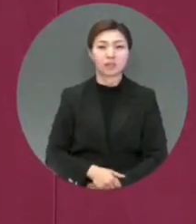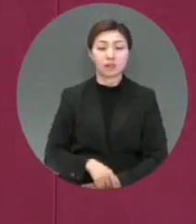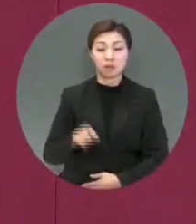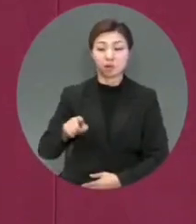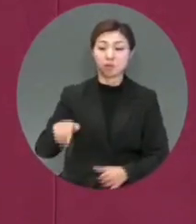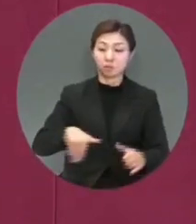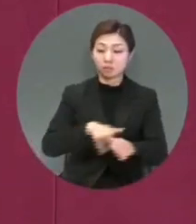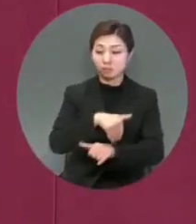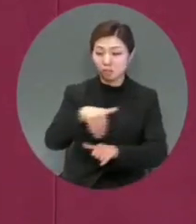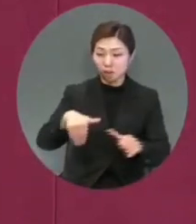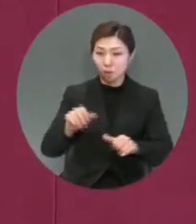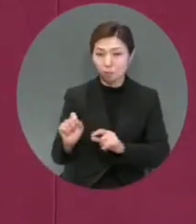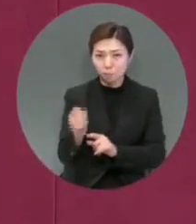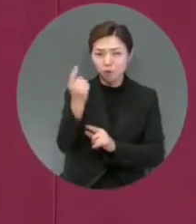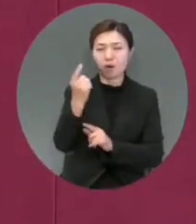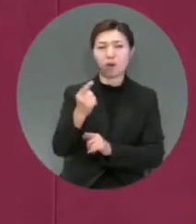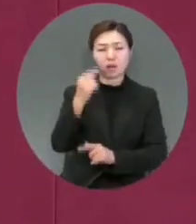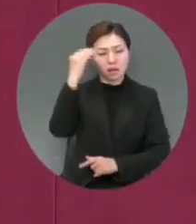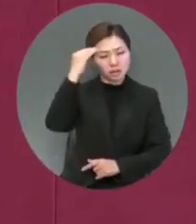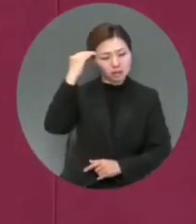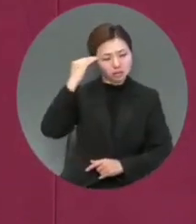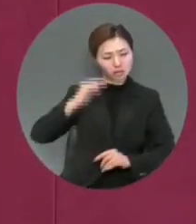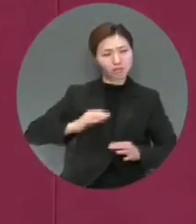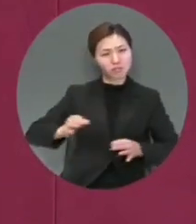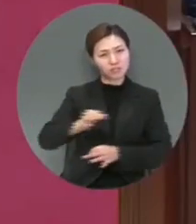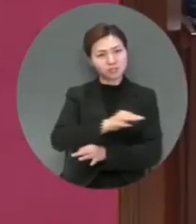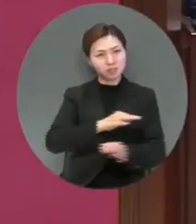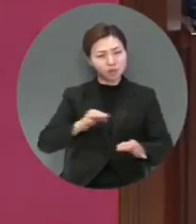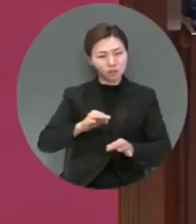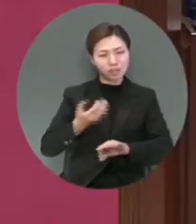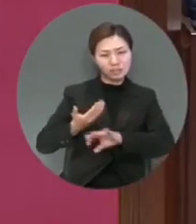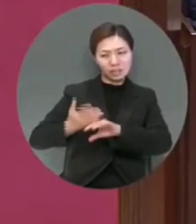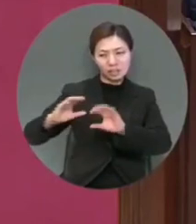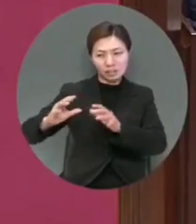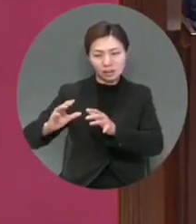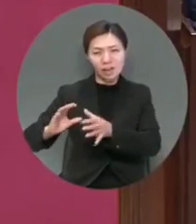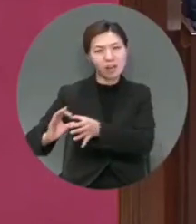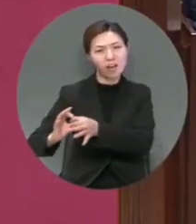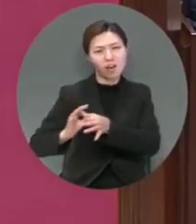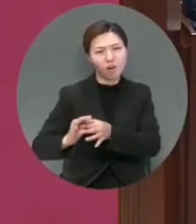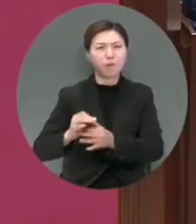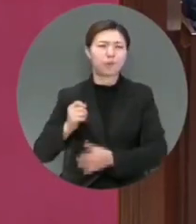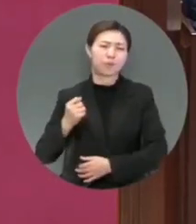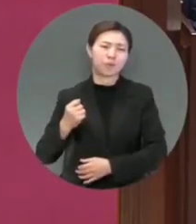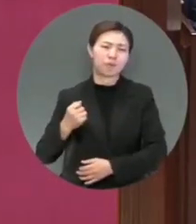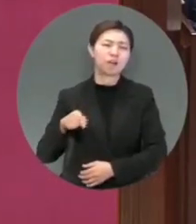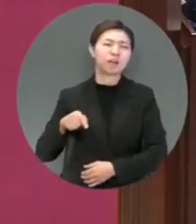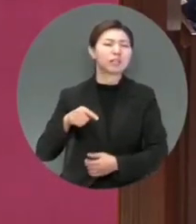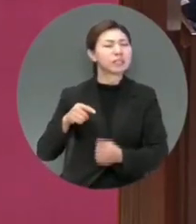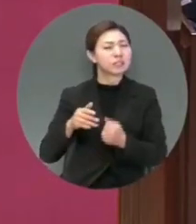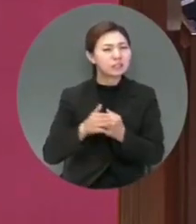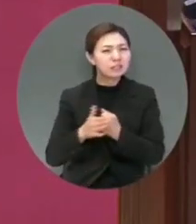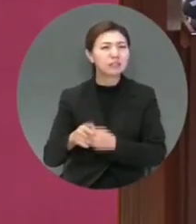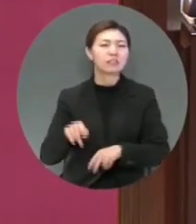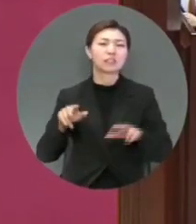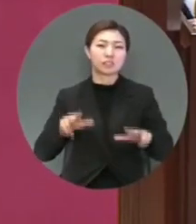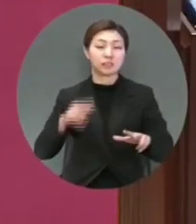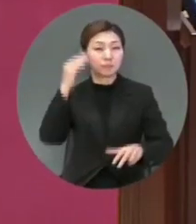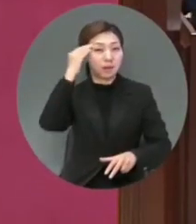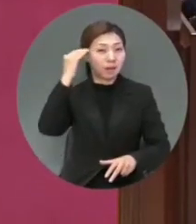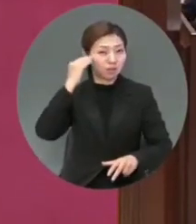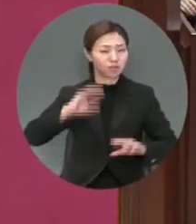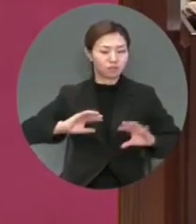우리 경제의 성장세도 둔화되고 서민 취약계층 중심으로 민생의